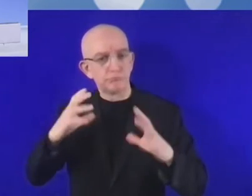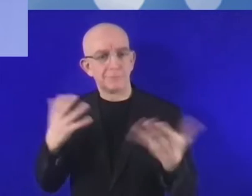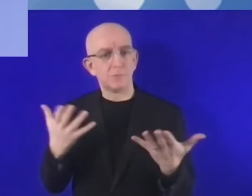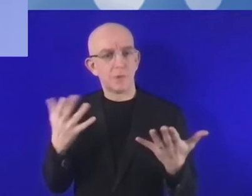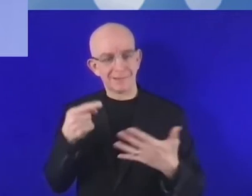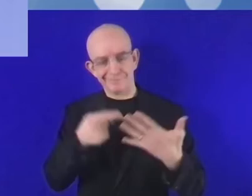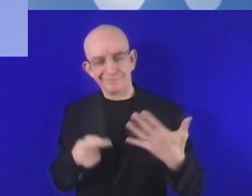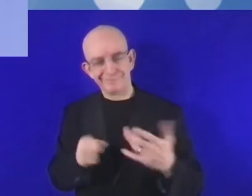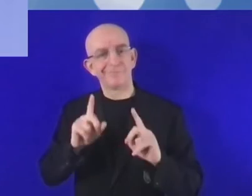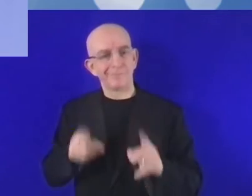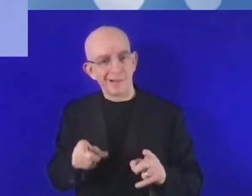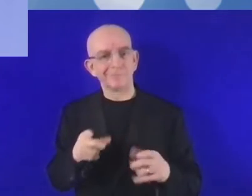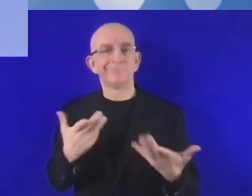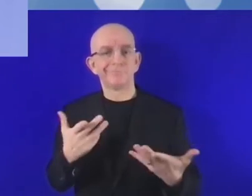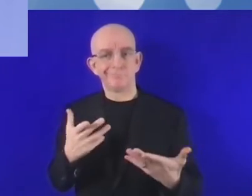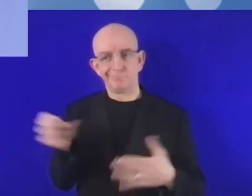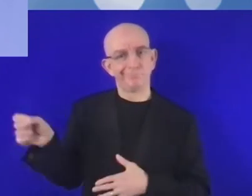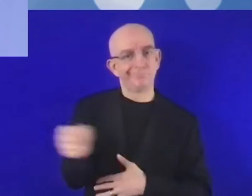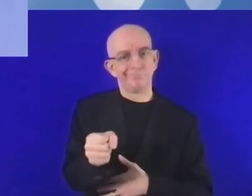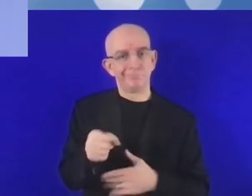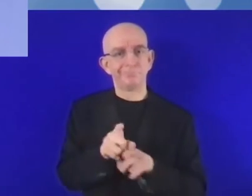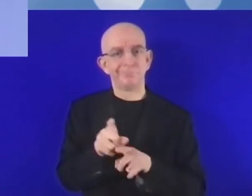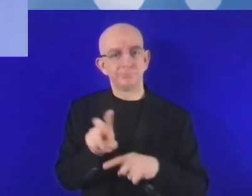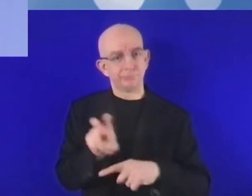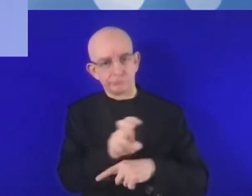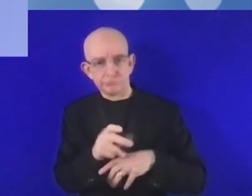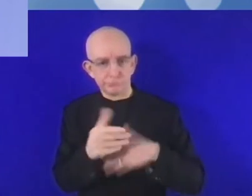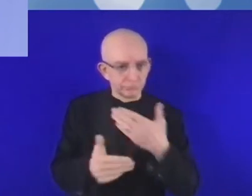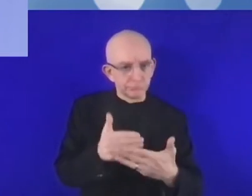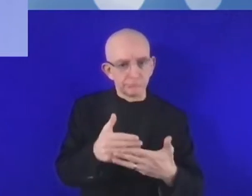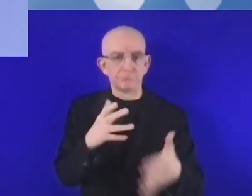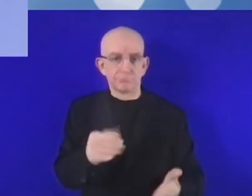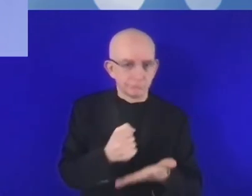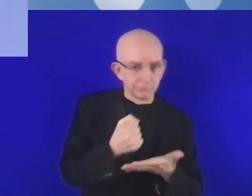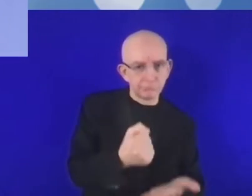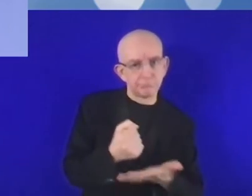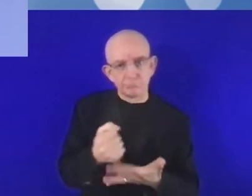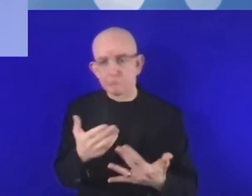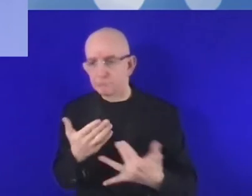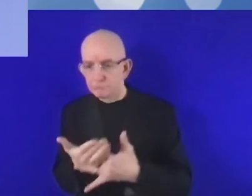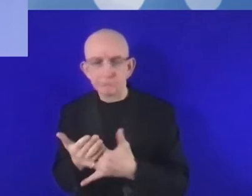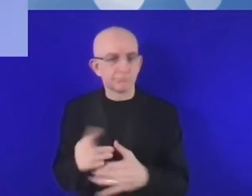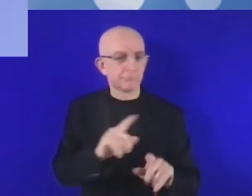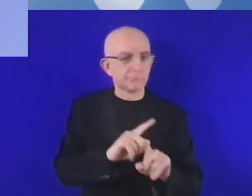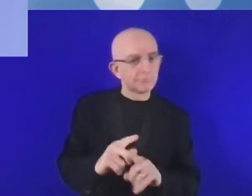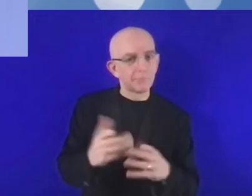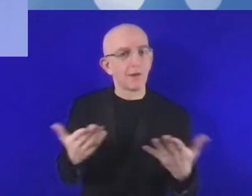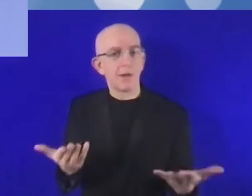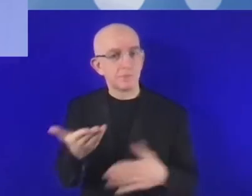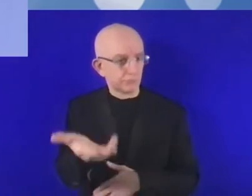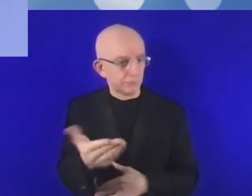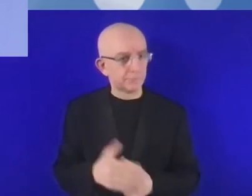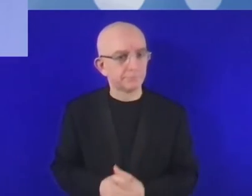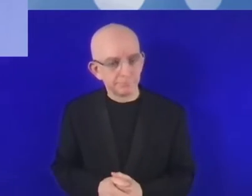где потребуется законодательное регулирование. Спасибо, господин модератор. Как вы знаете,